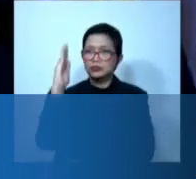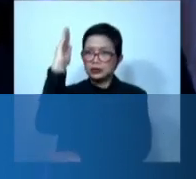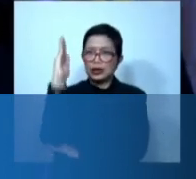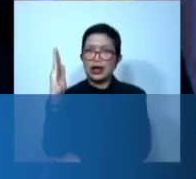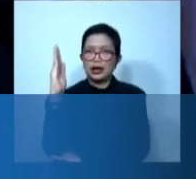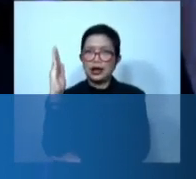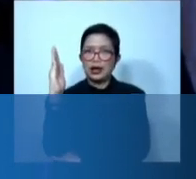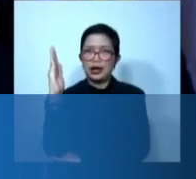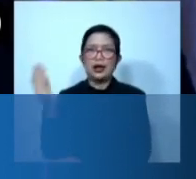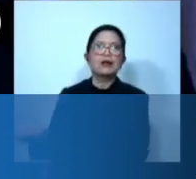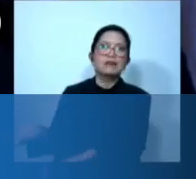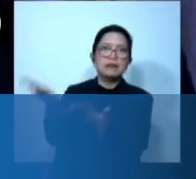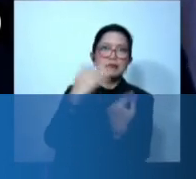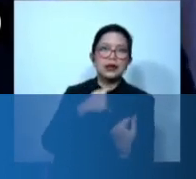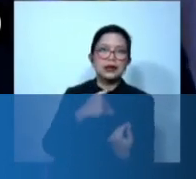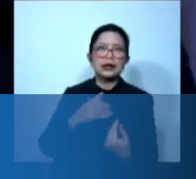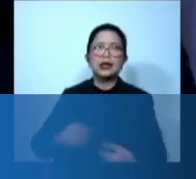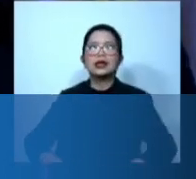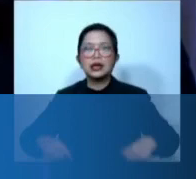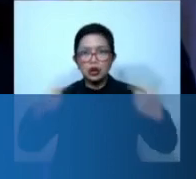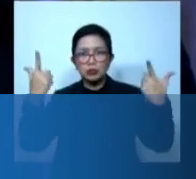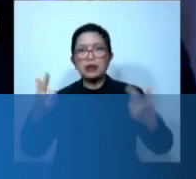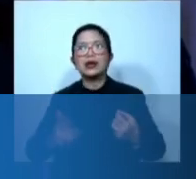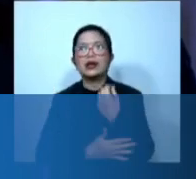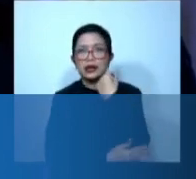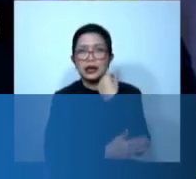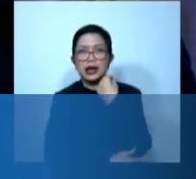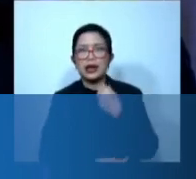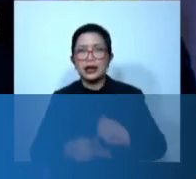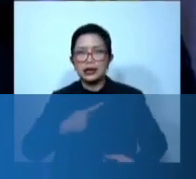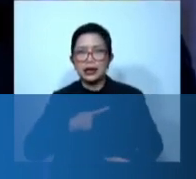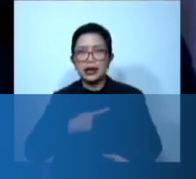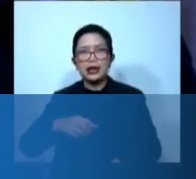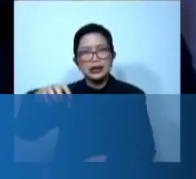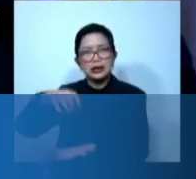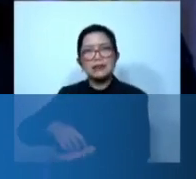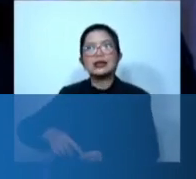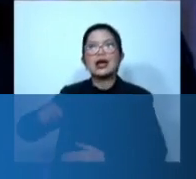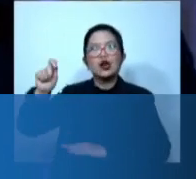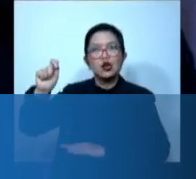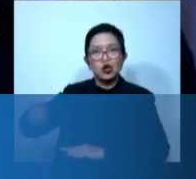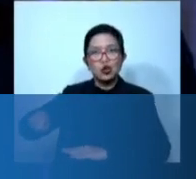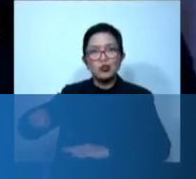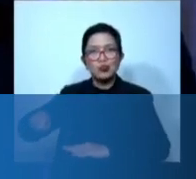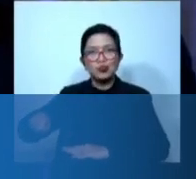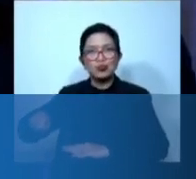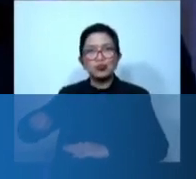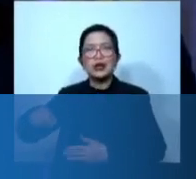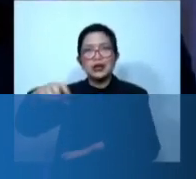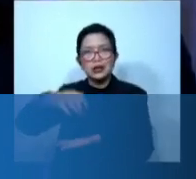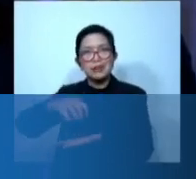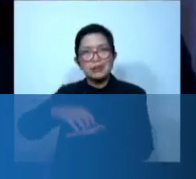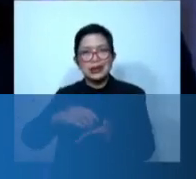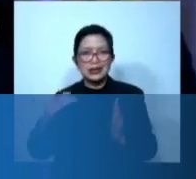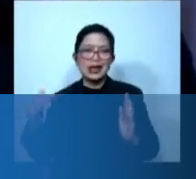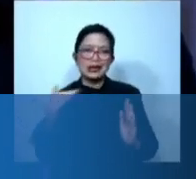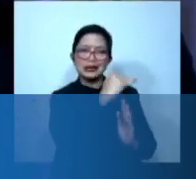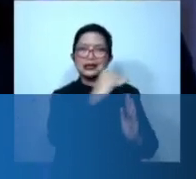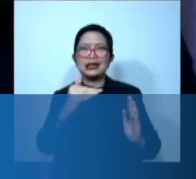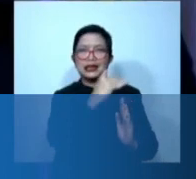Kami kembalikan marwah kehidupan bernegara yang menempatkan hukum sebagai tempat yang paling tinggi.